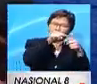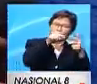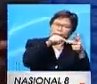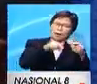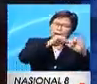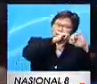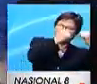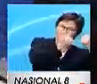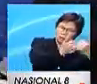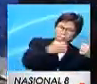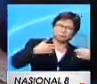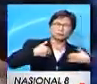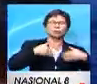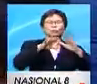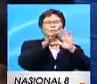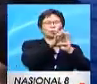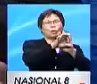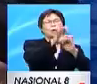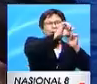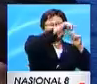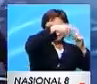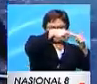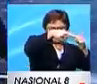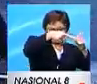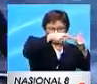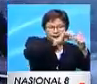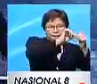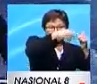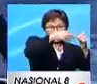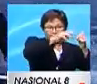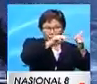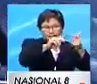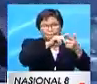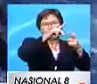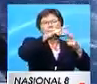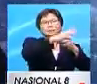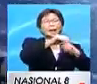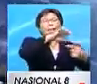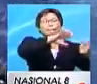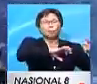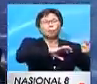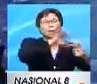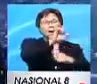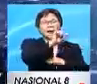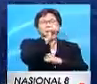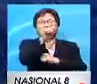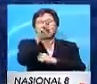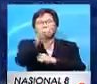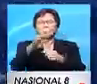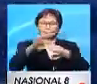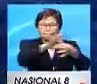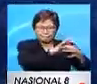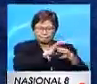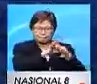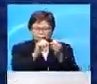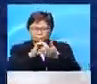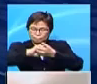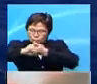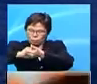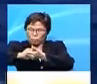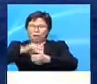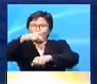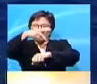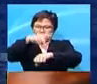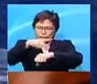agensi berkaitan termasuk apmm dan pdrm pada masa sama ATM bekerjasama rapat dengan Filipina dan